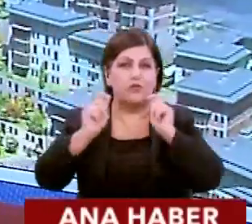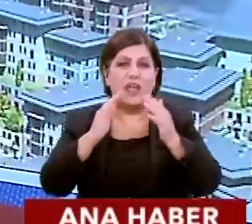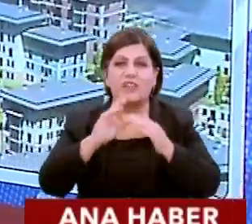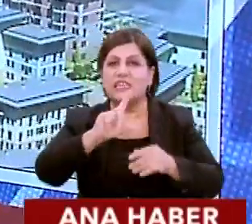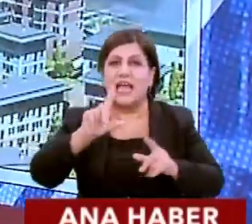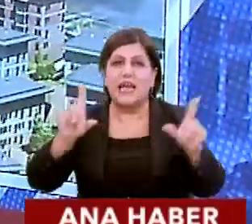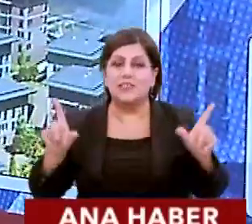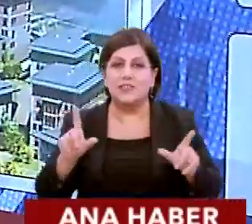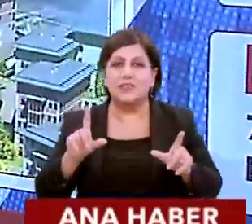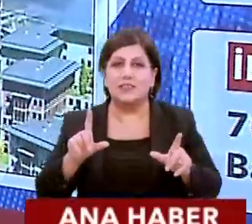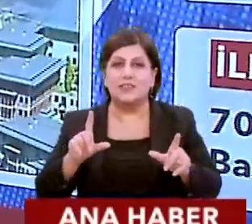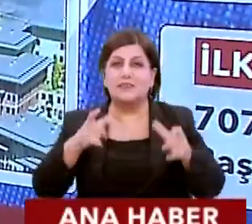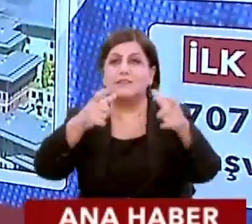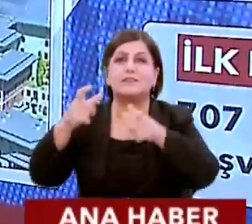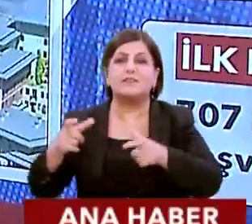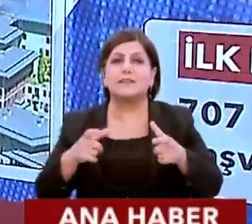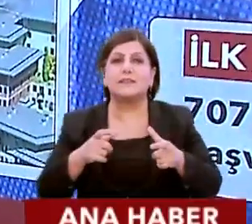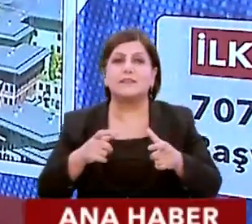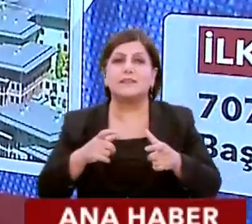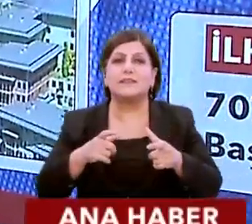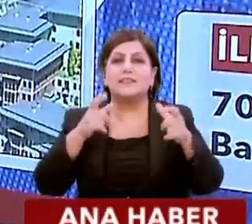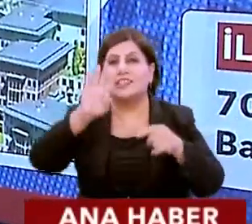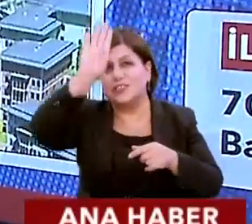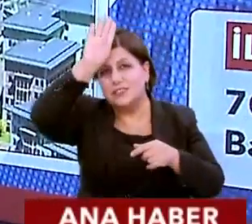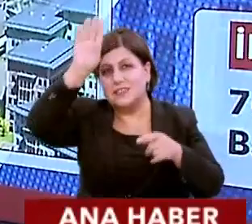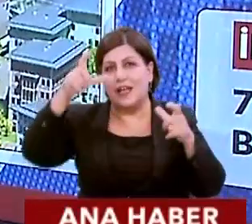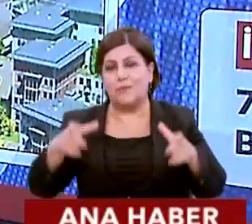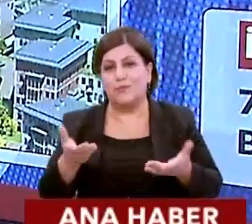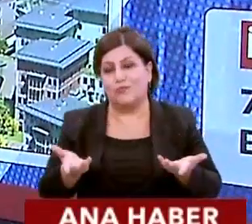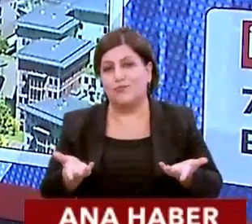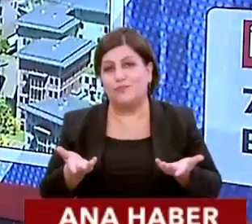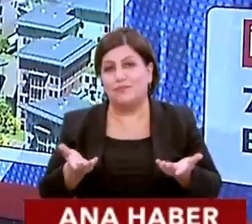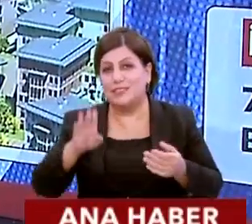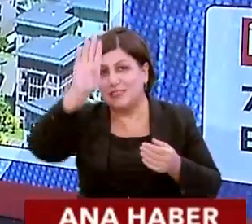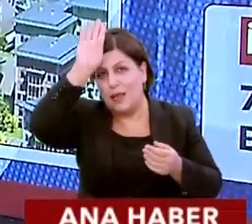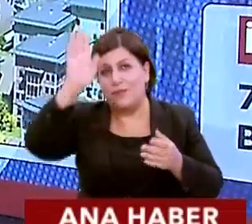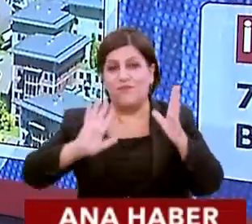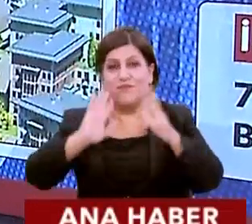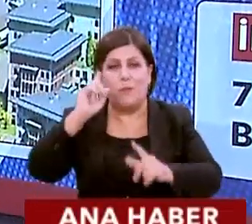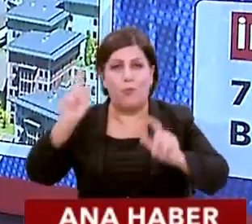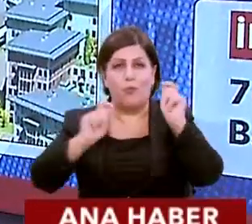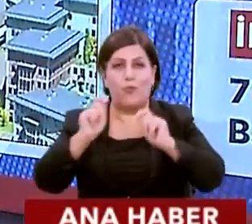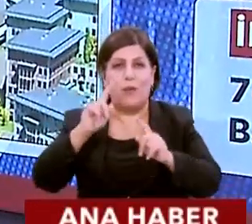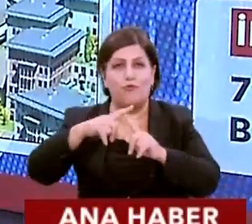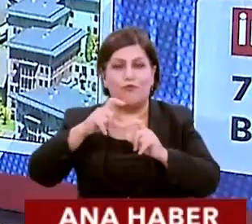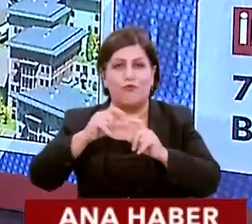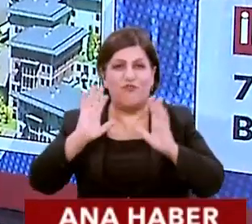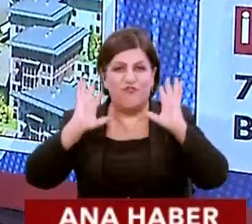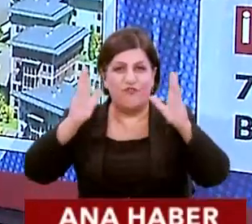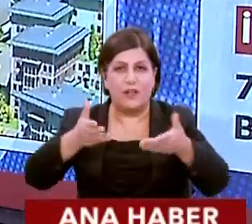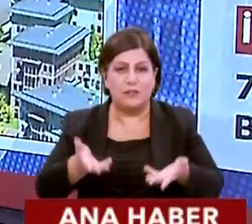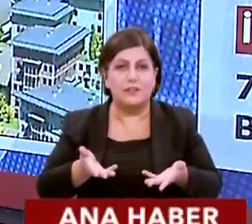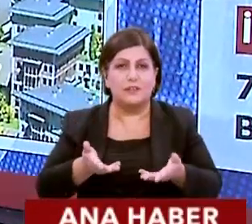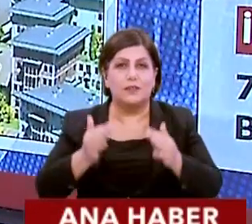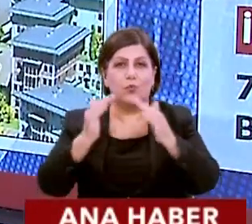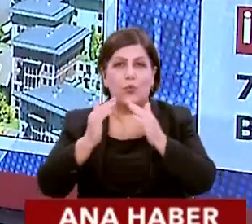en çok olduğu yer ya şehri İstanbul Tabii şehri İstanbul hem nüfus yoğunluğu hem de